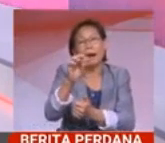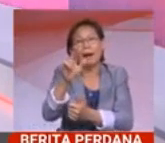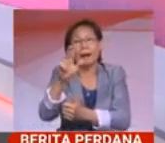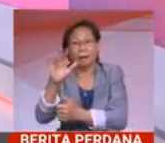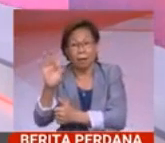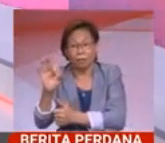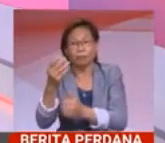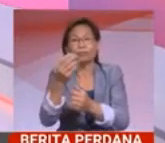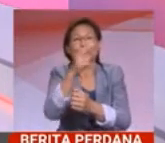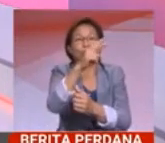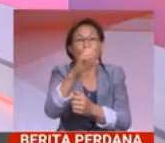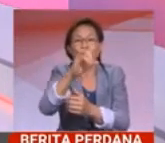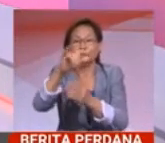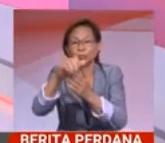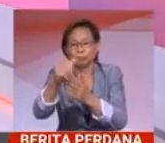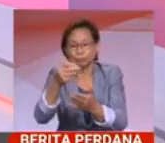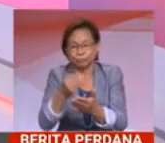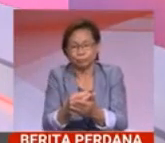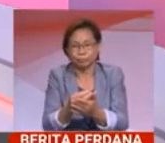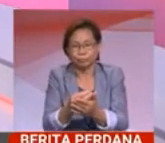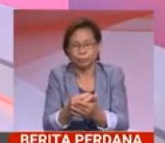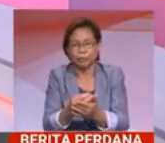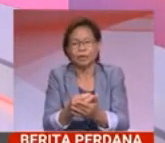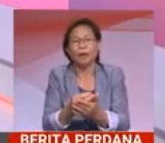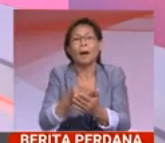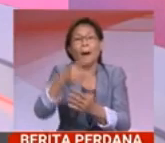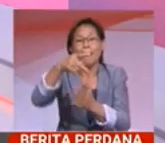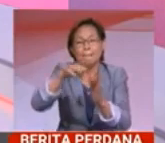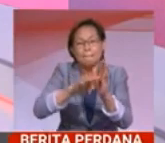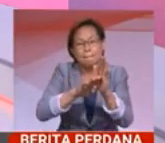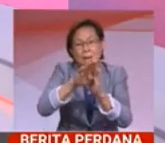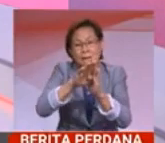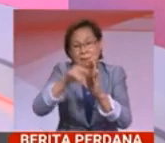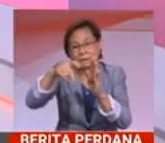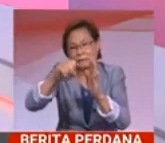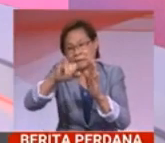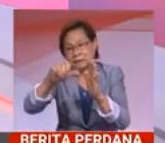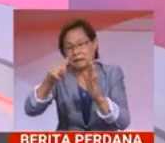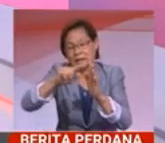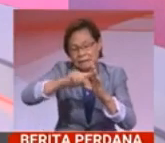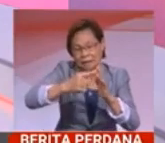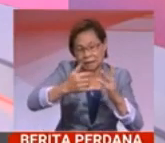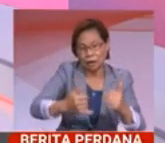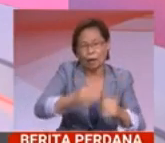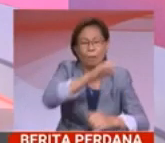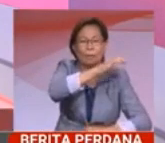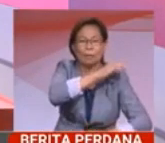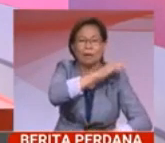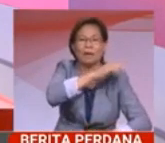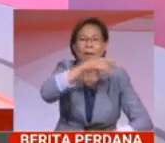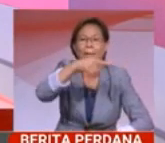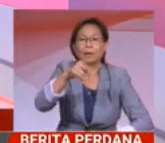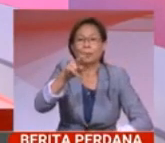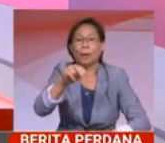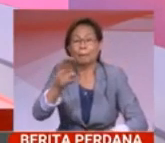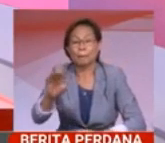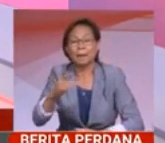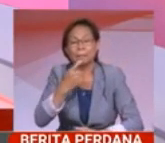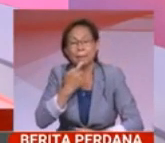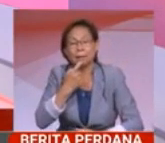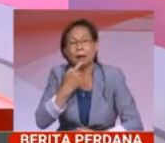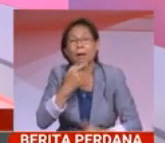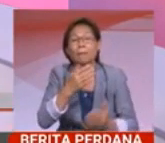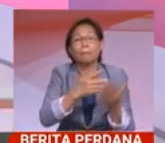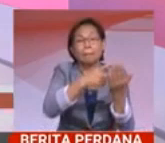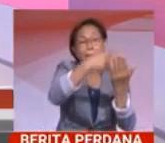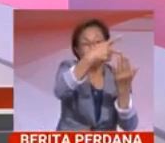berjumlah 200 juta ringgit di bawah bencana abar mulyorini pengurus iphi unbeaten sri nurohmah berkata inisiatif itu